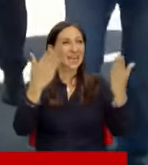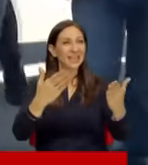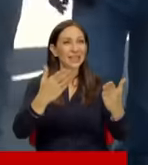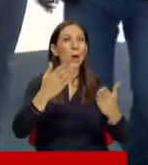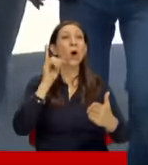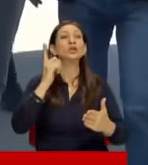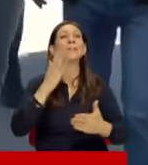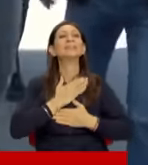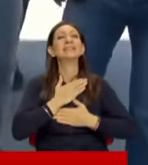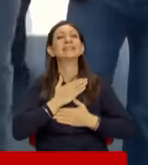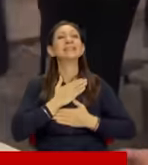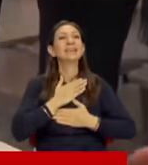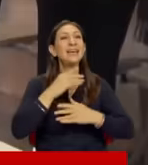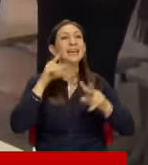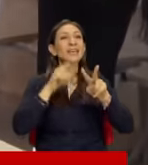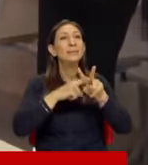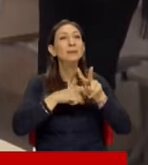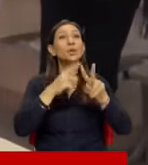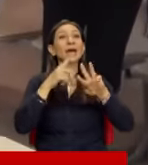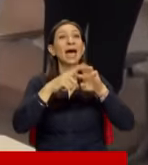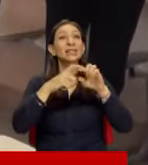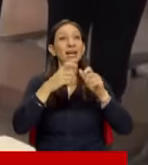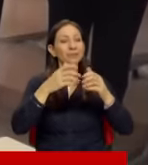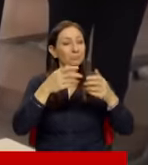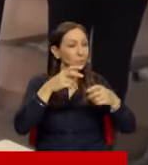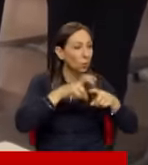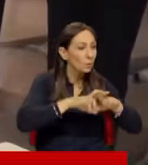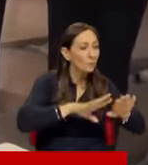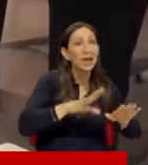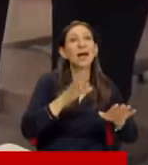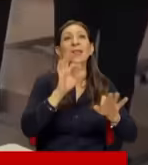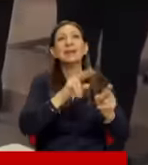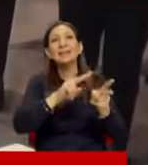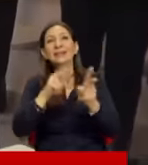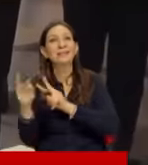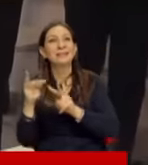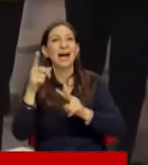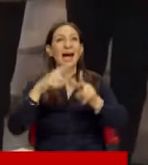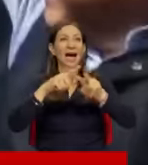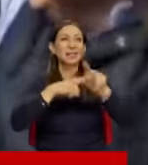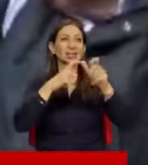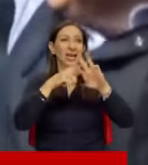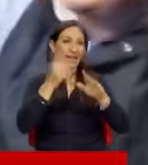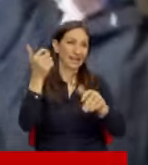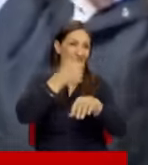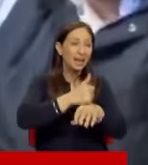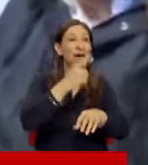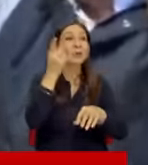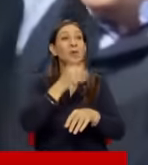Eskişehirlilerin hocamız diyerek bağrına bastığı Yılmaz Büyükerşen'den boşalan koltuğa varisi Ayşe Ünlüce geçiyor. Ünlüce